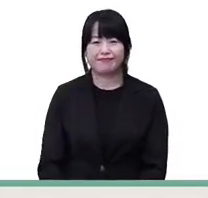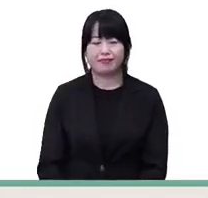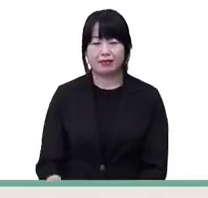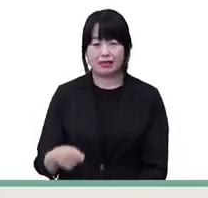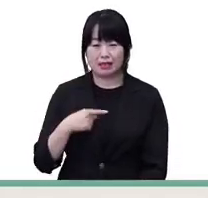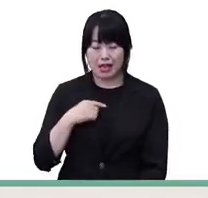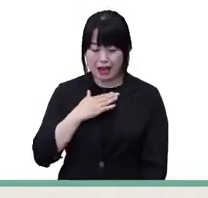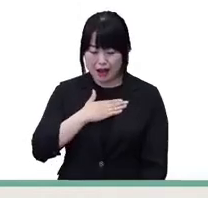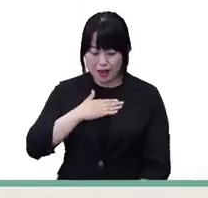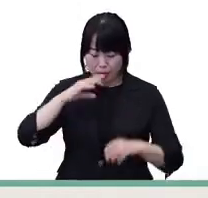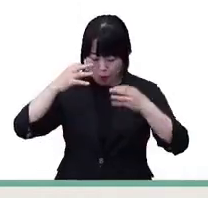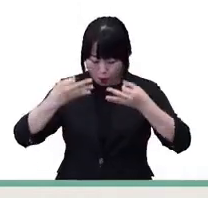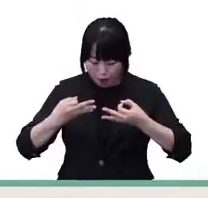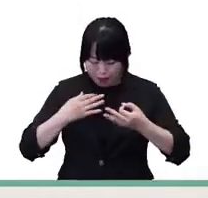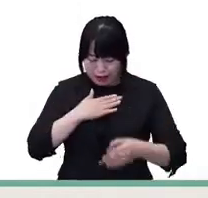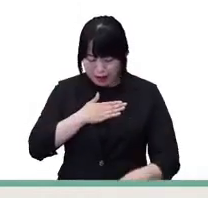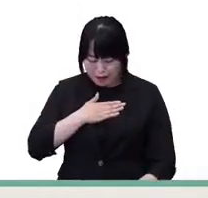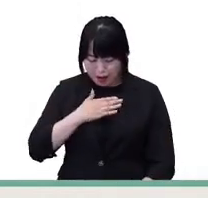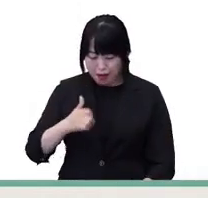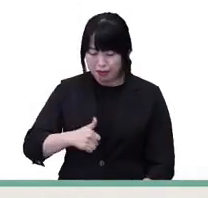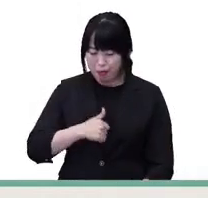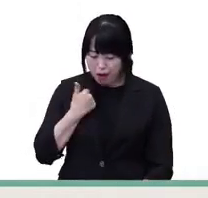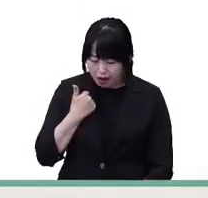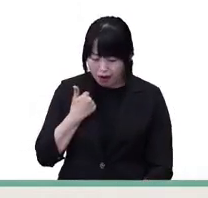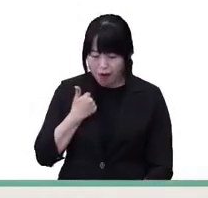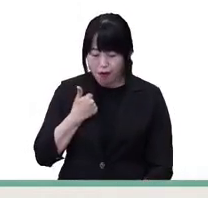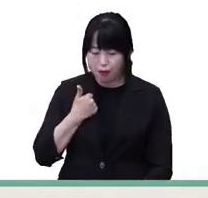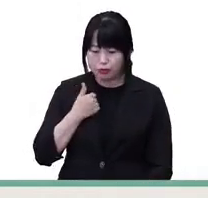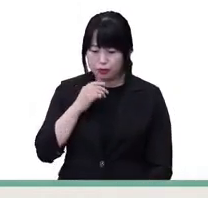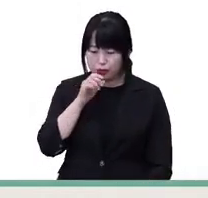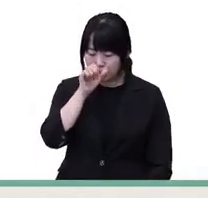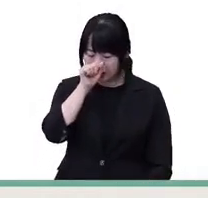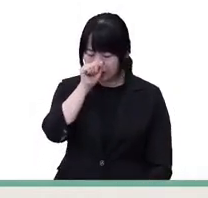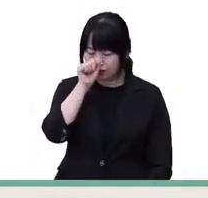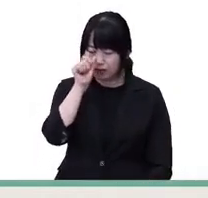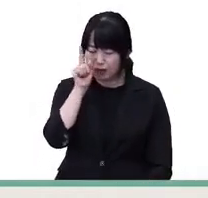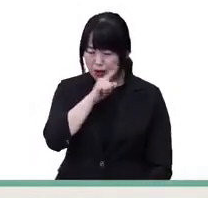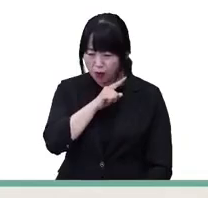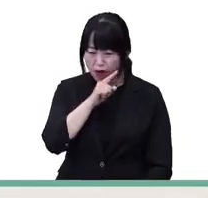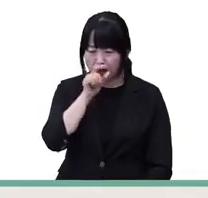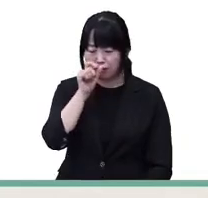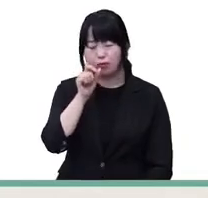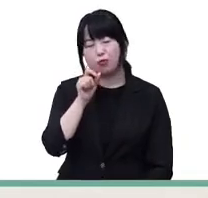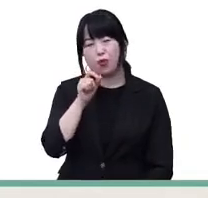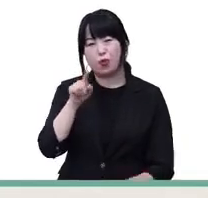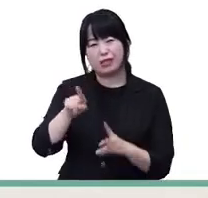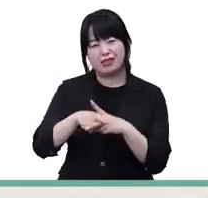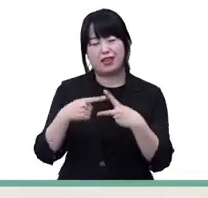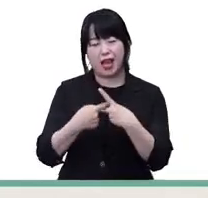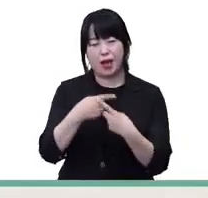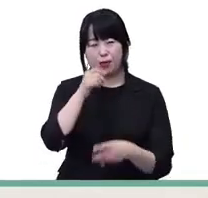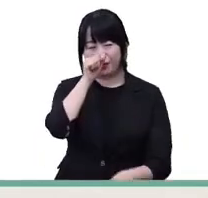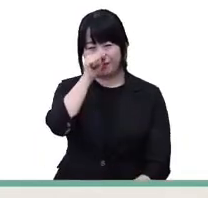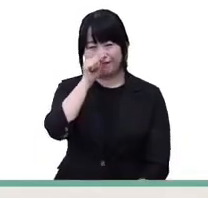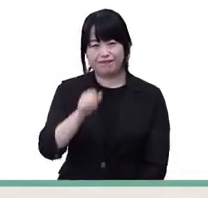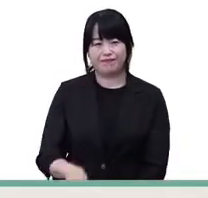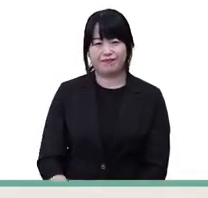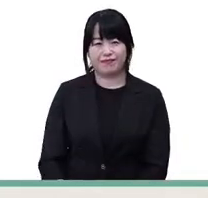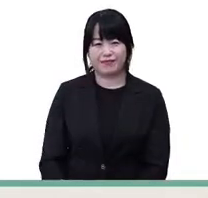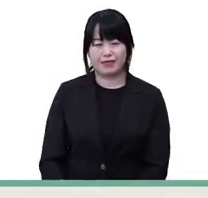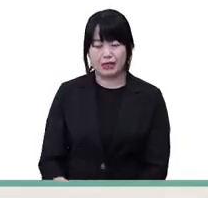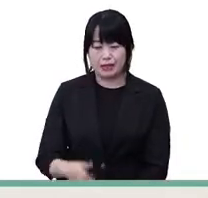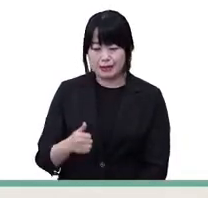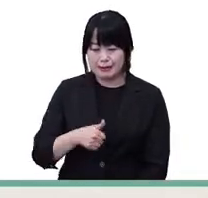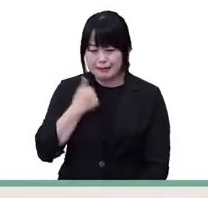빠르게 인식을 해가지고요, 분노가 폭발하기 전에 그 자리를 피하는 게 좀 필요하고요. 일시 정지 신호를 만들어 보고,